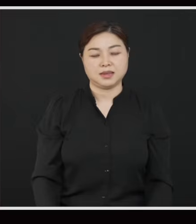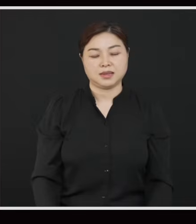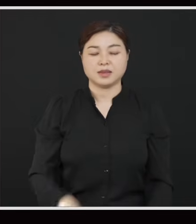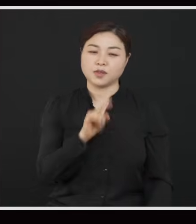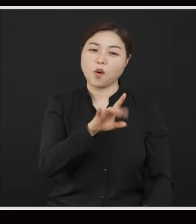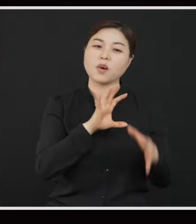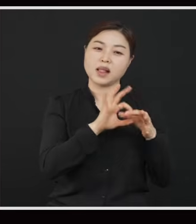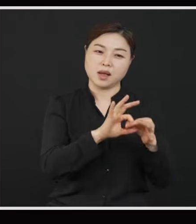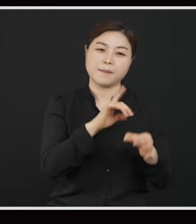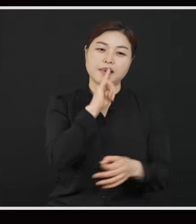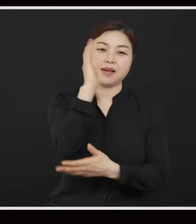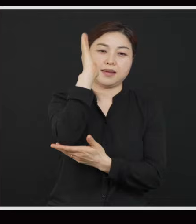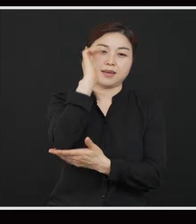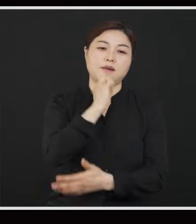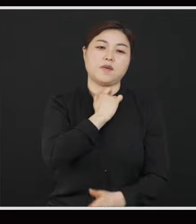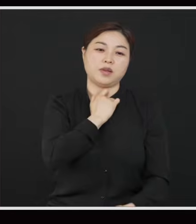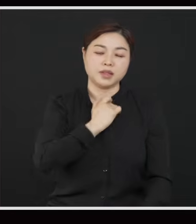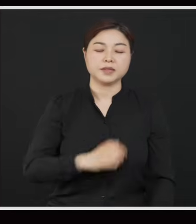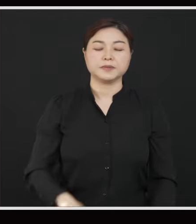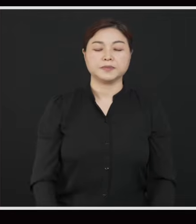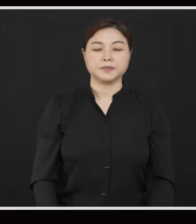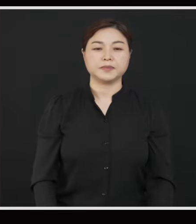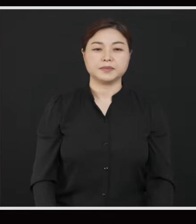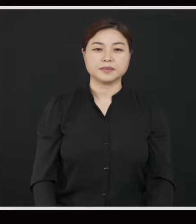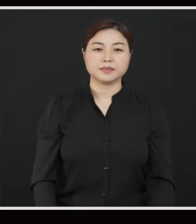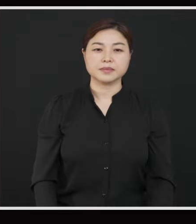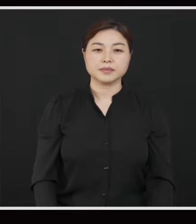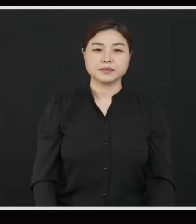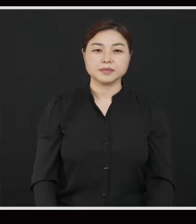그 얘기를 좀 말씀드리겠습니다.